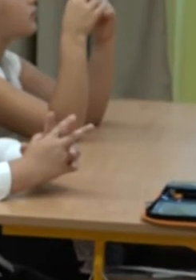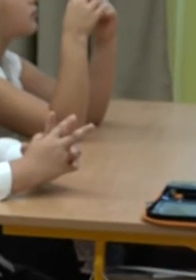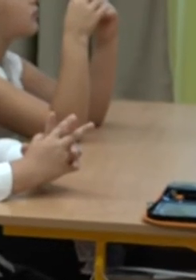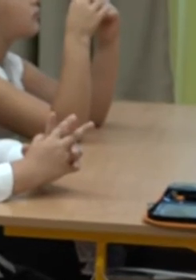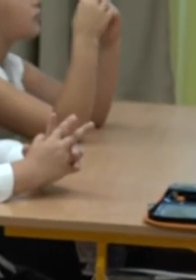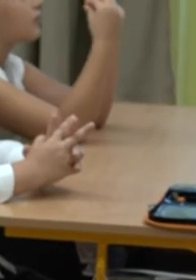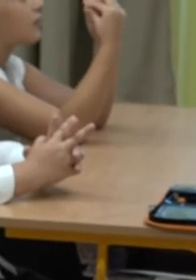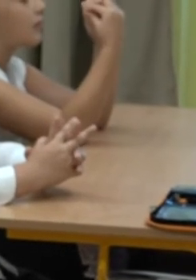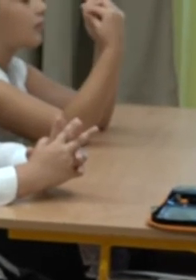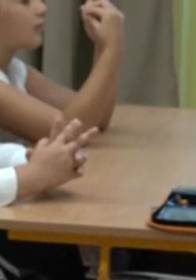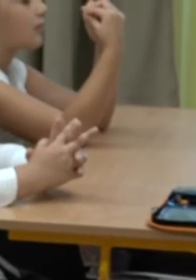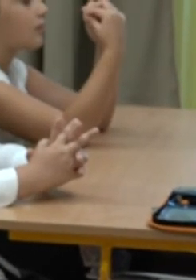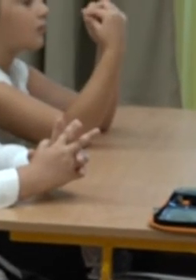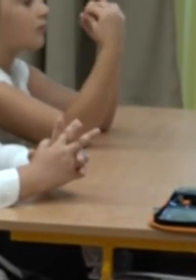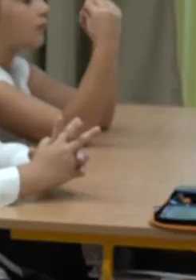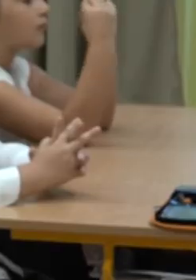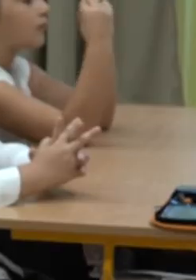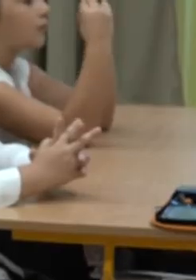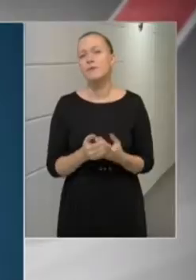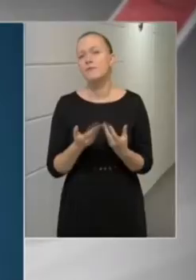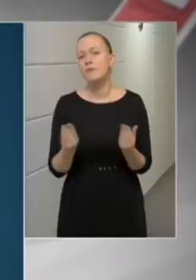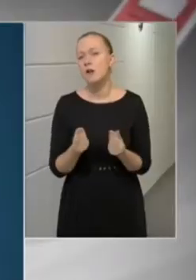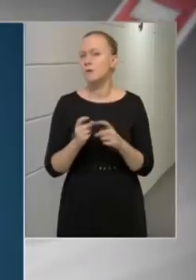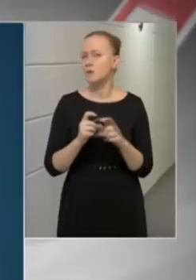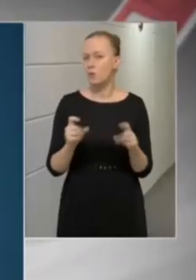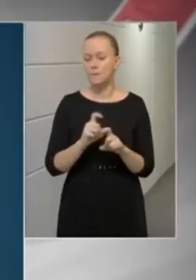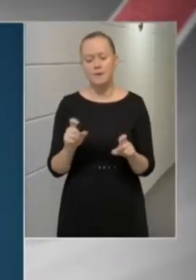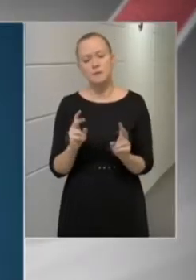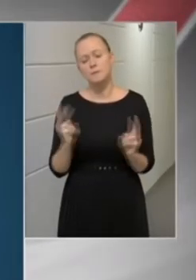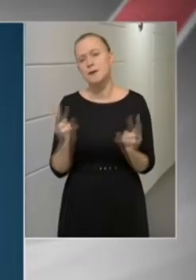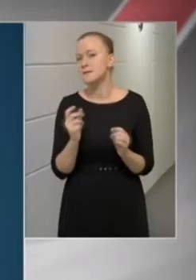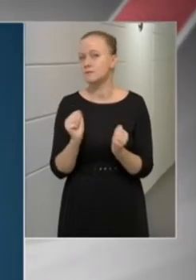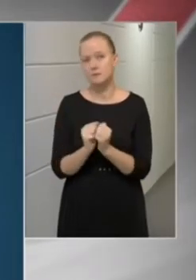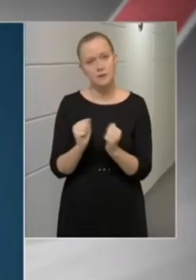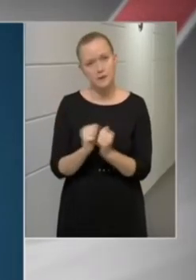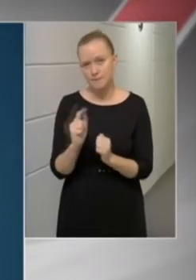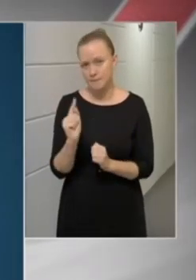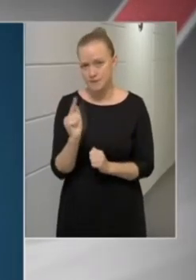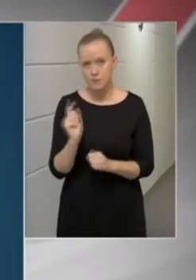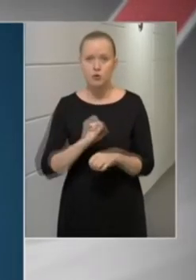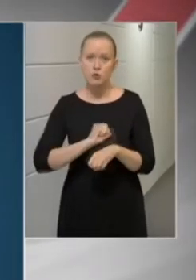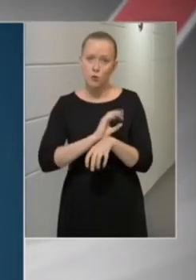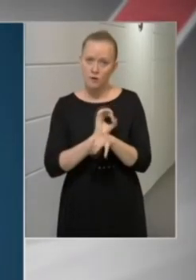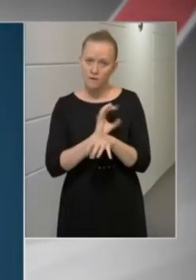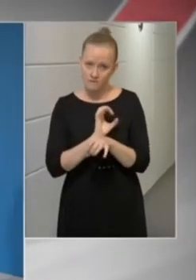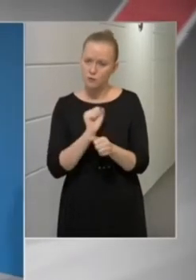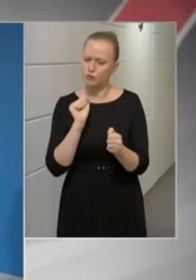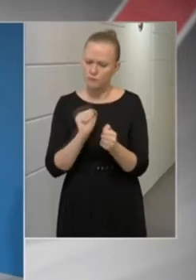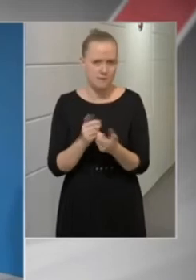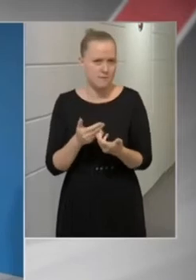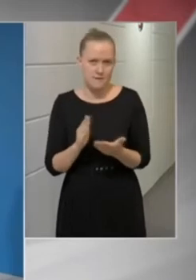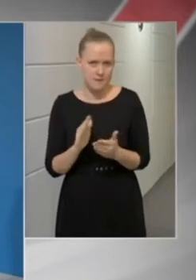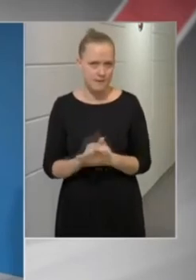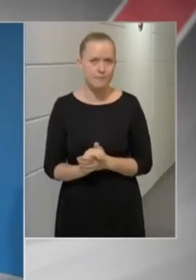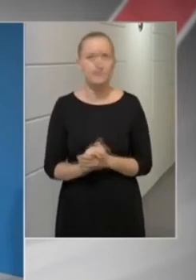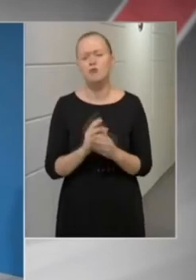feltételezhető a lázas állapot valamilyen okból. Természetesen nem biztos, hogy koronavírus fertőzésről van szó,